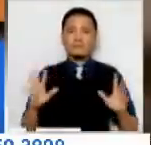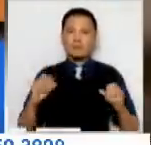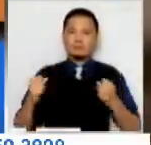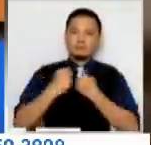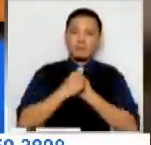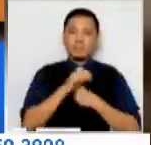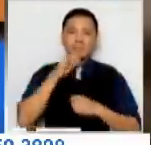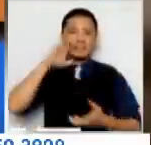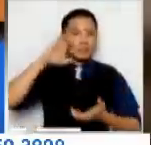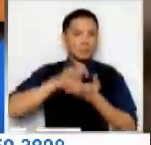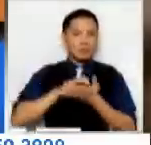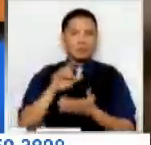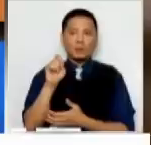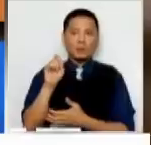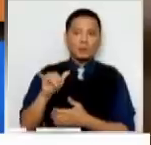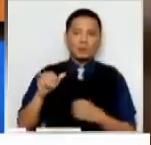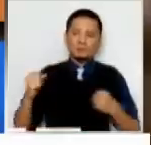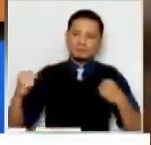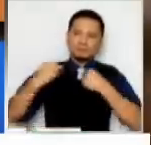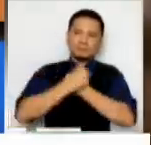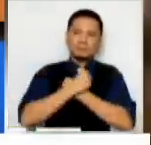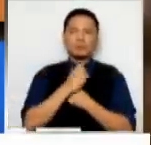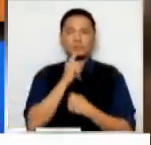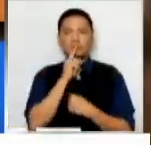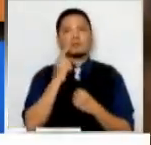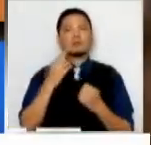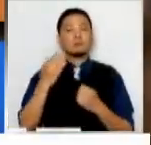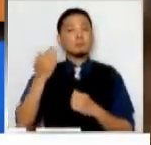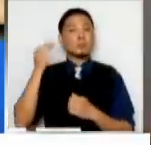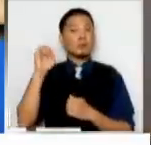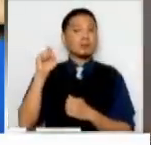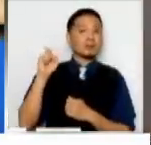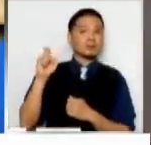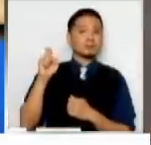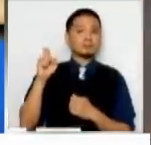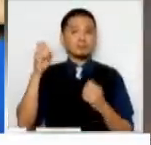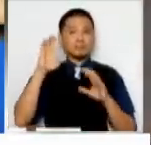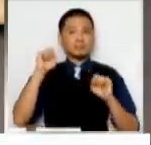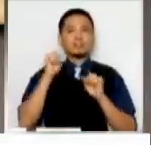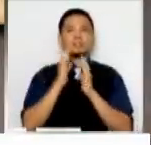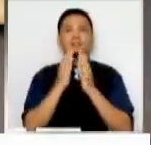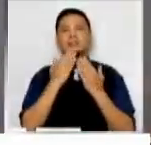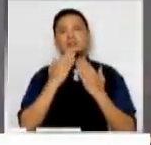Laking pasasalamat naman ng dating Pangulo sa lahat ng mga nagdasal para sa kanya.